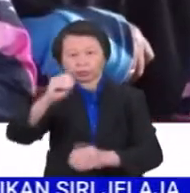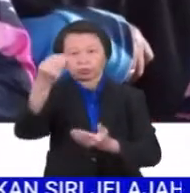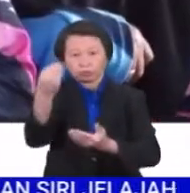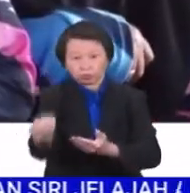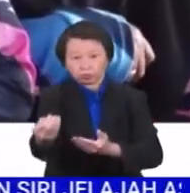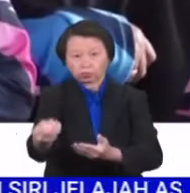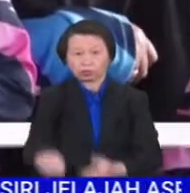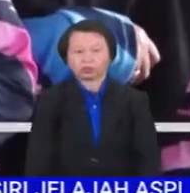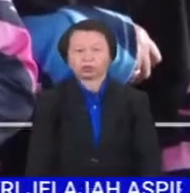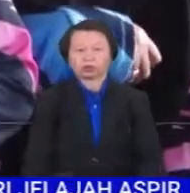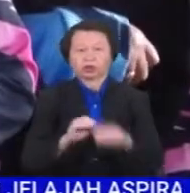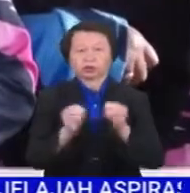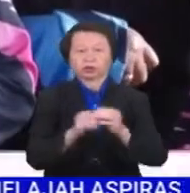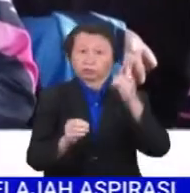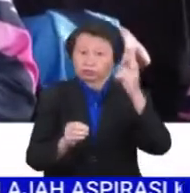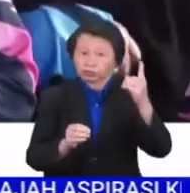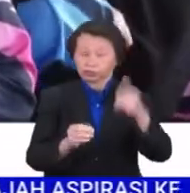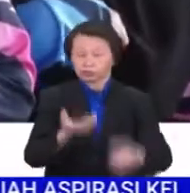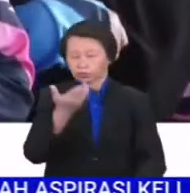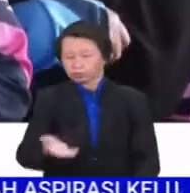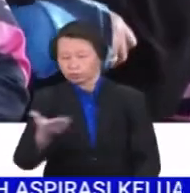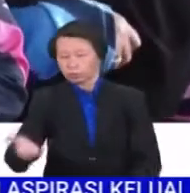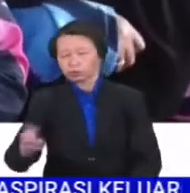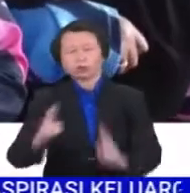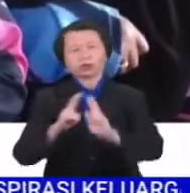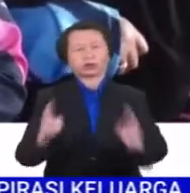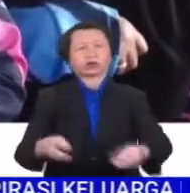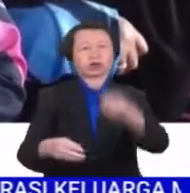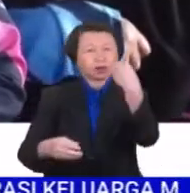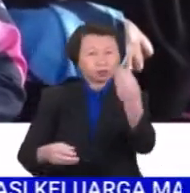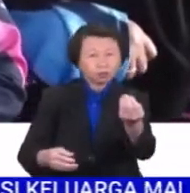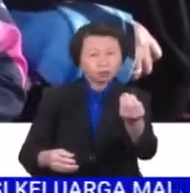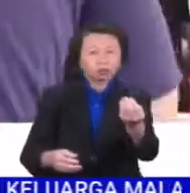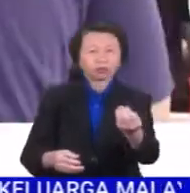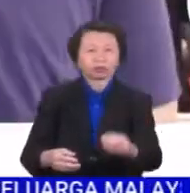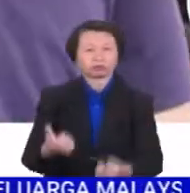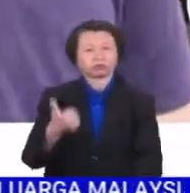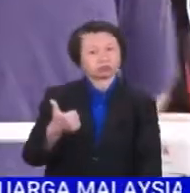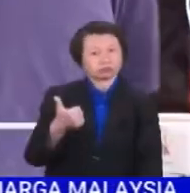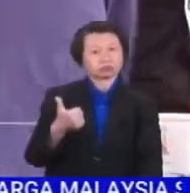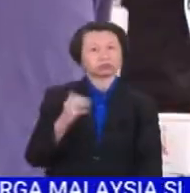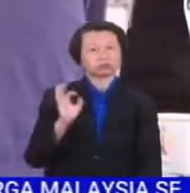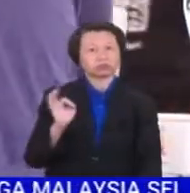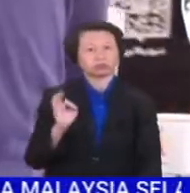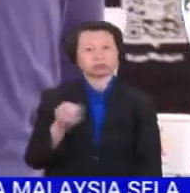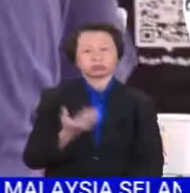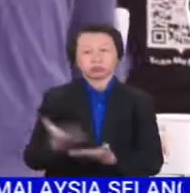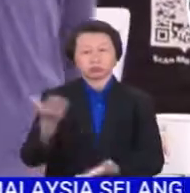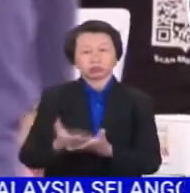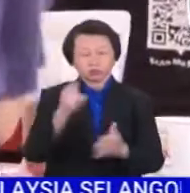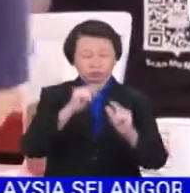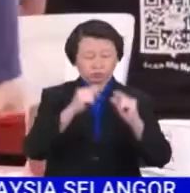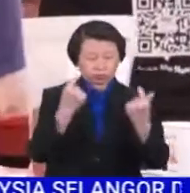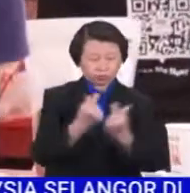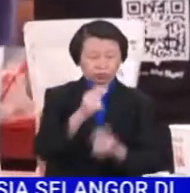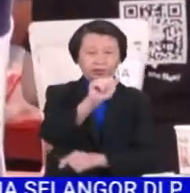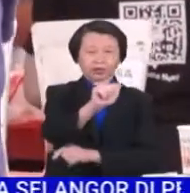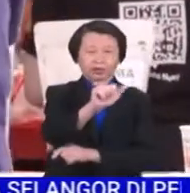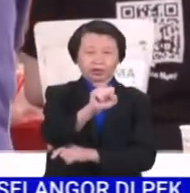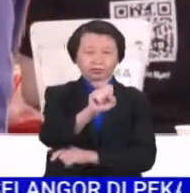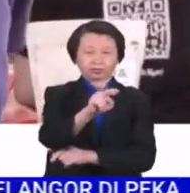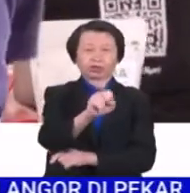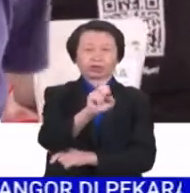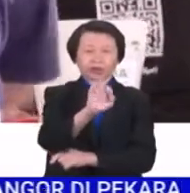Yang pertama, barang-barang dan produk mereka adalah sangat murah. Okey, berbaloi-baloi bagi kami golongan asnaf,